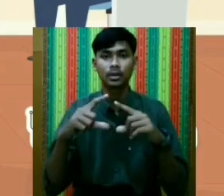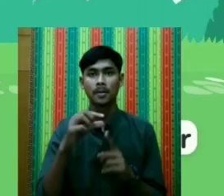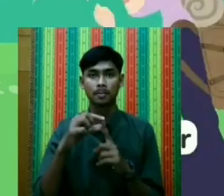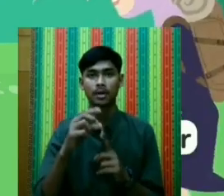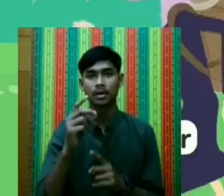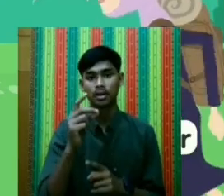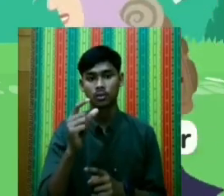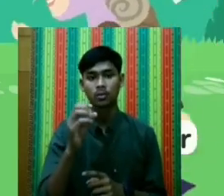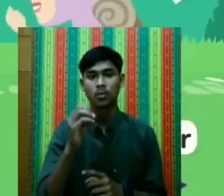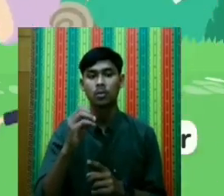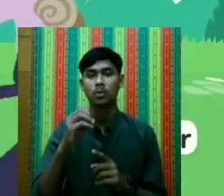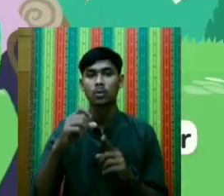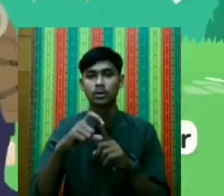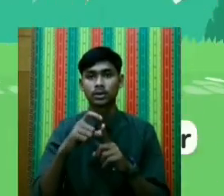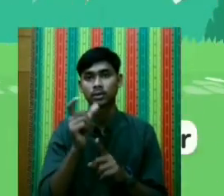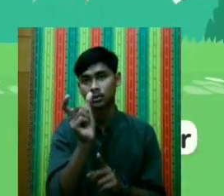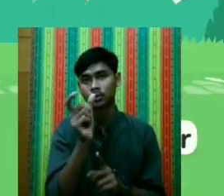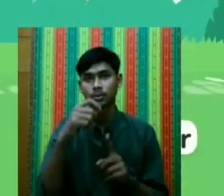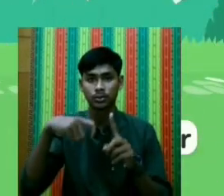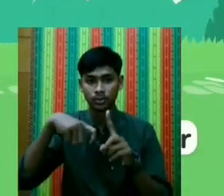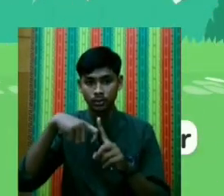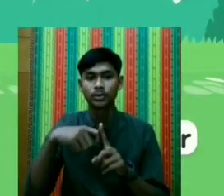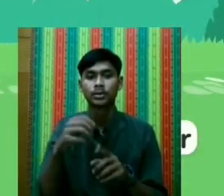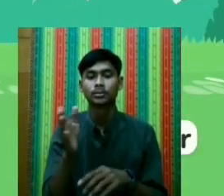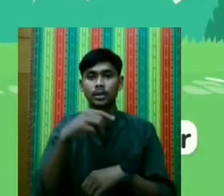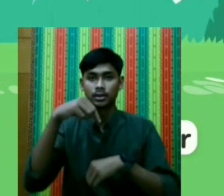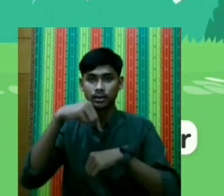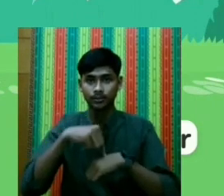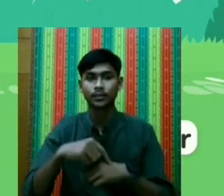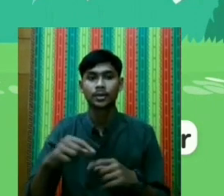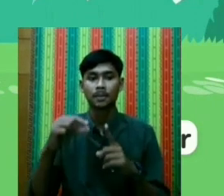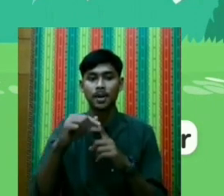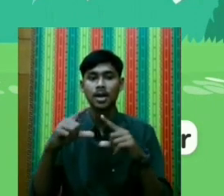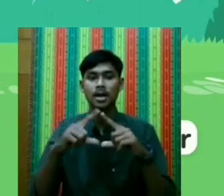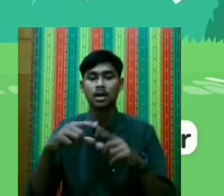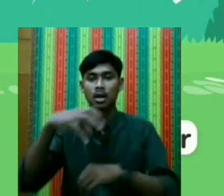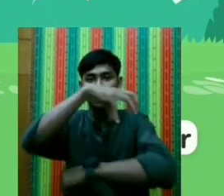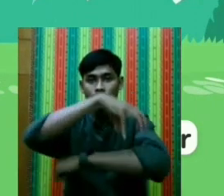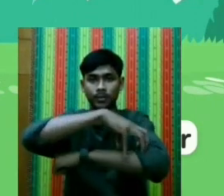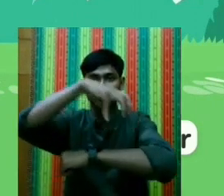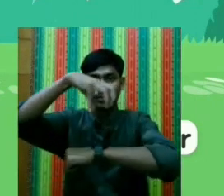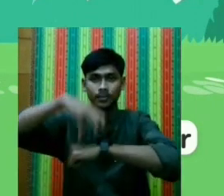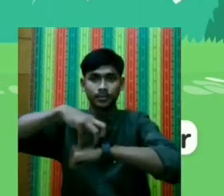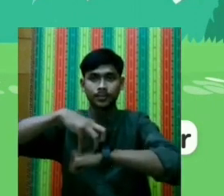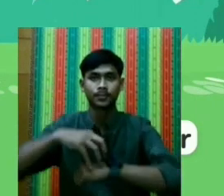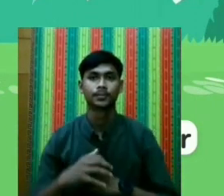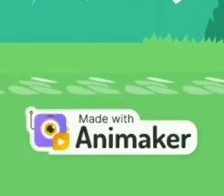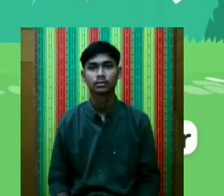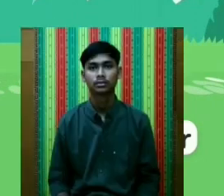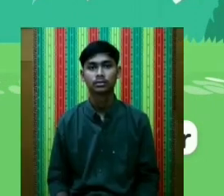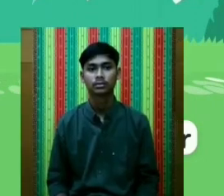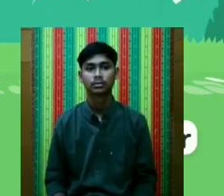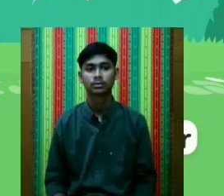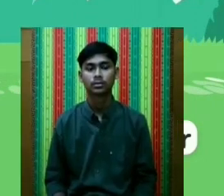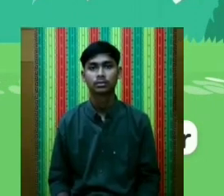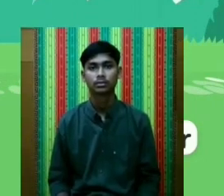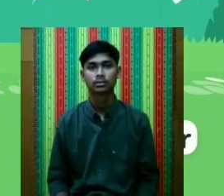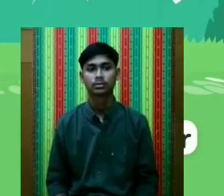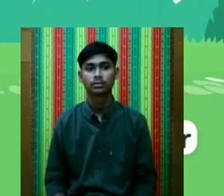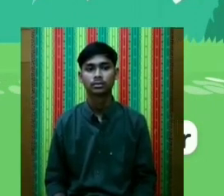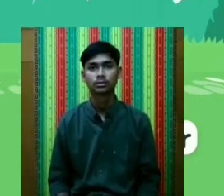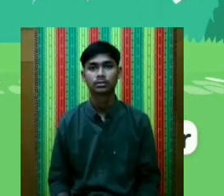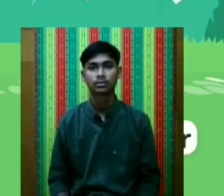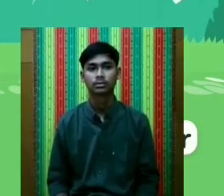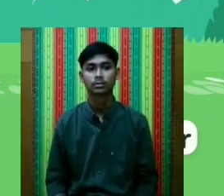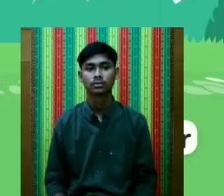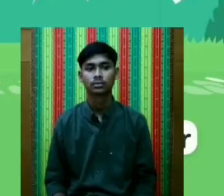parkir pengambilan produk-produk Pengadilan Agama Pangkalan Kerinci berupa akta coy